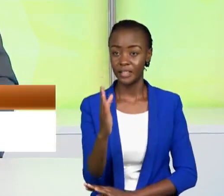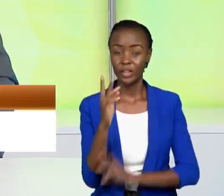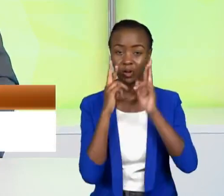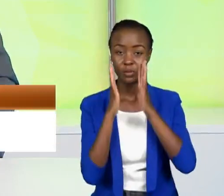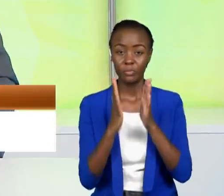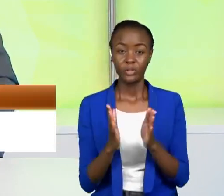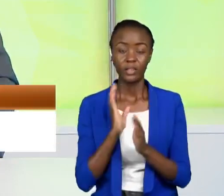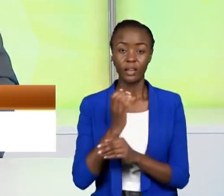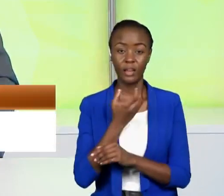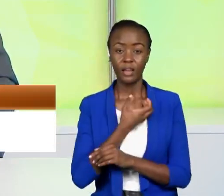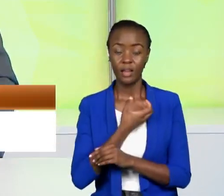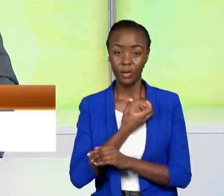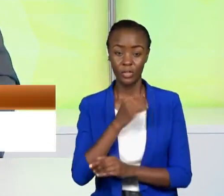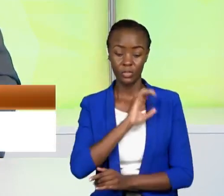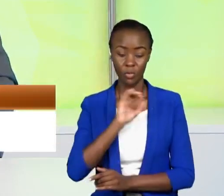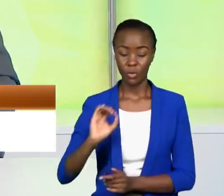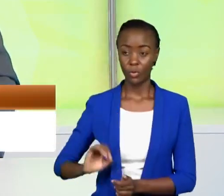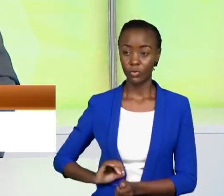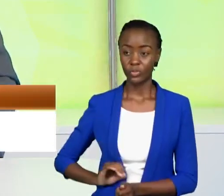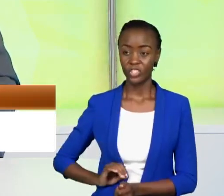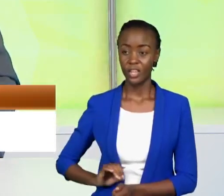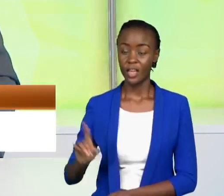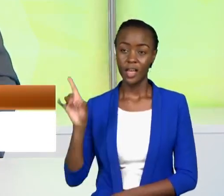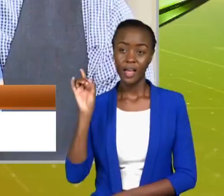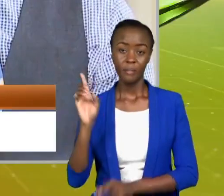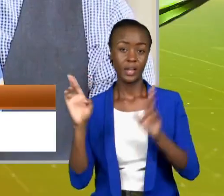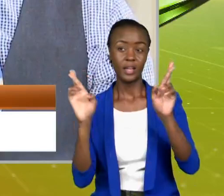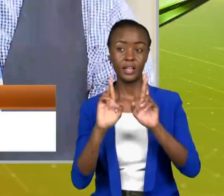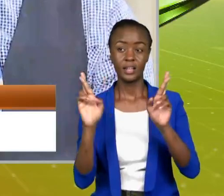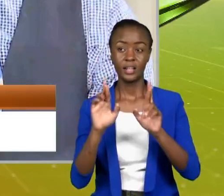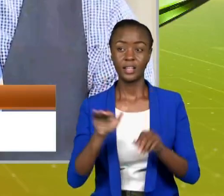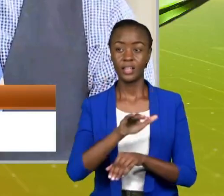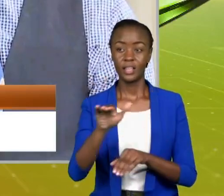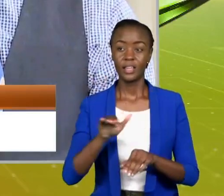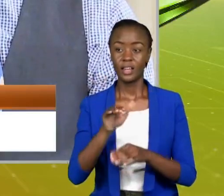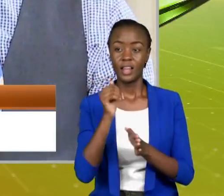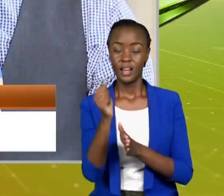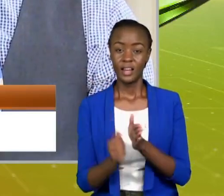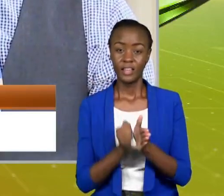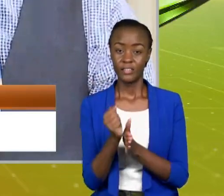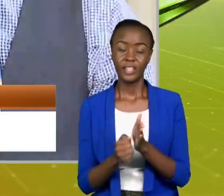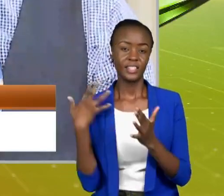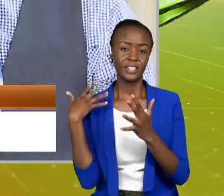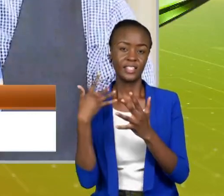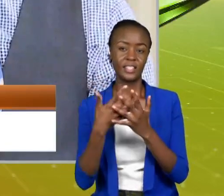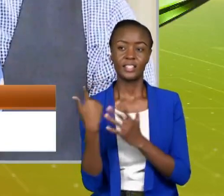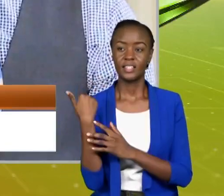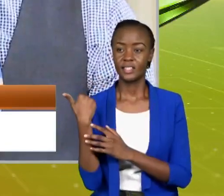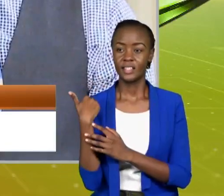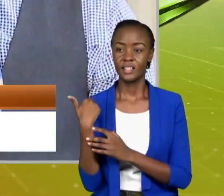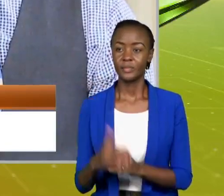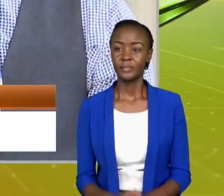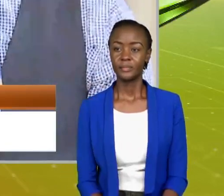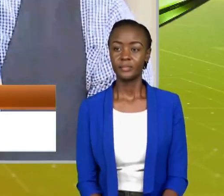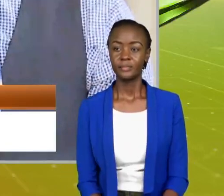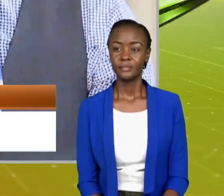wetu masuala ya sporti Cedric Runje, ambaye naye amekita kambi katika mji wa Naivasha tangu hapo jana, na sasa hivi tupate kusikiza